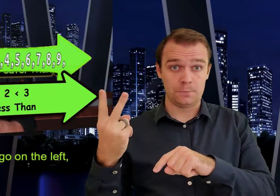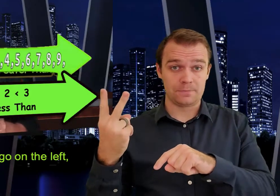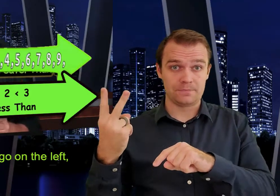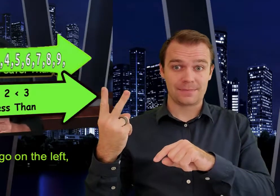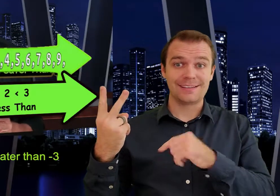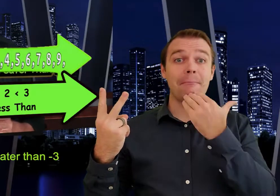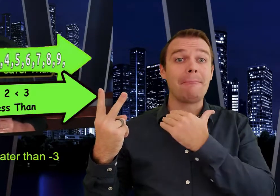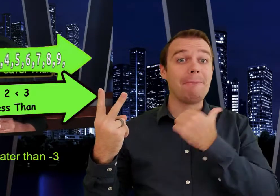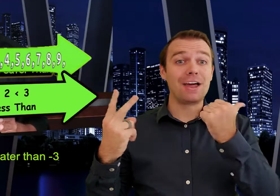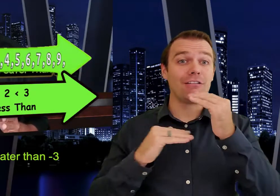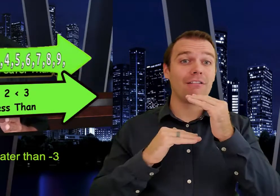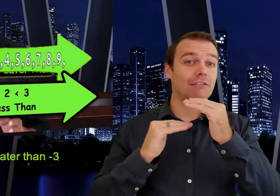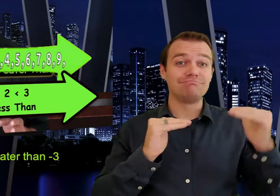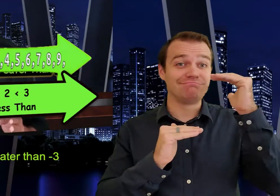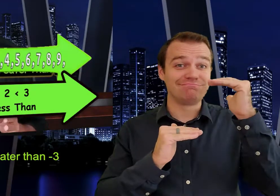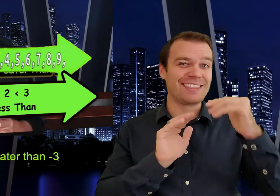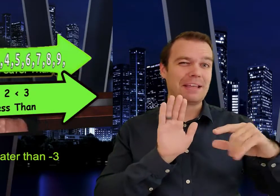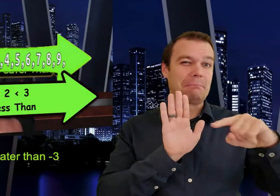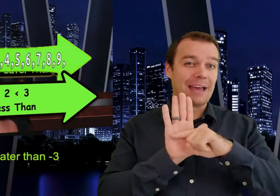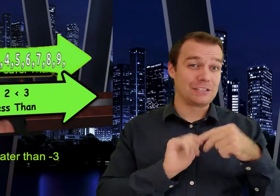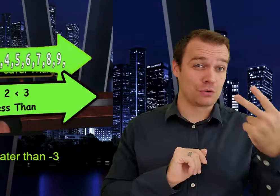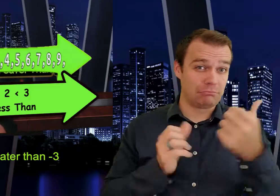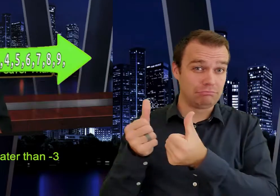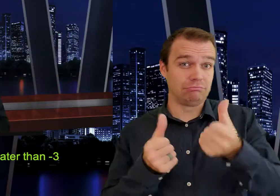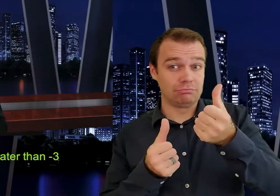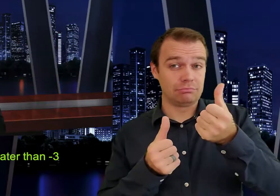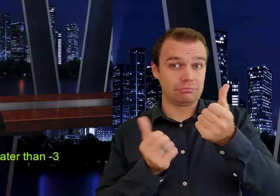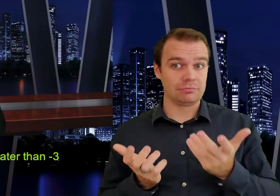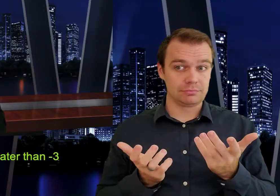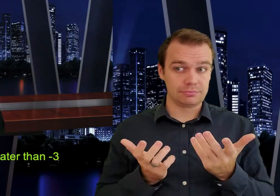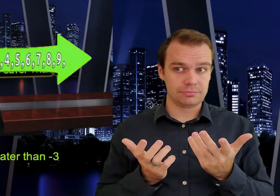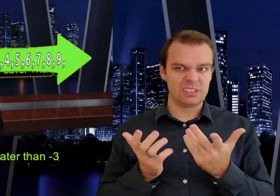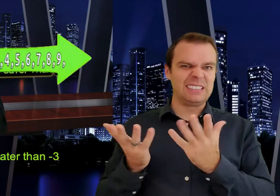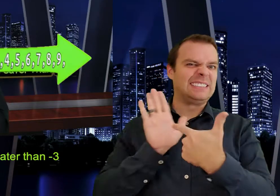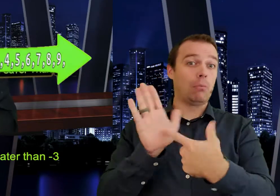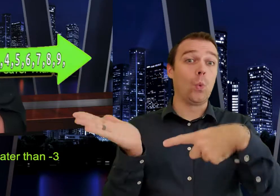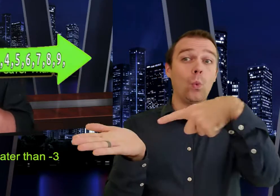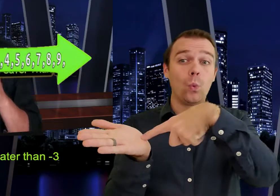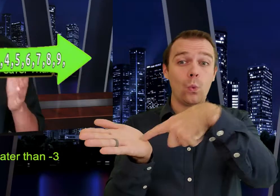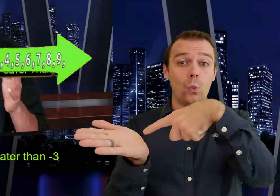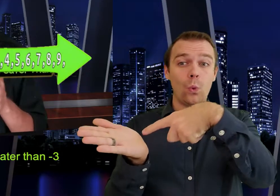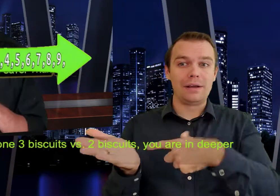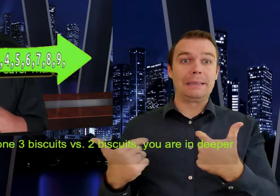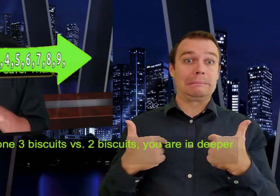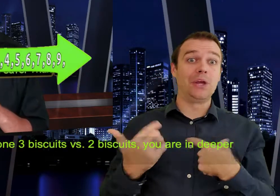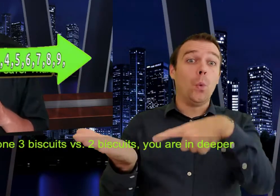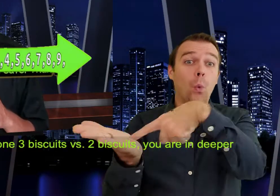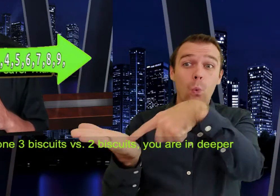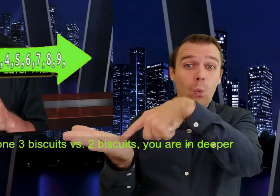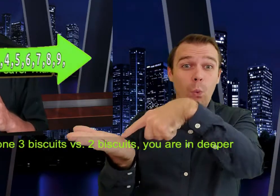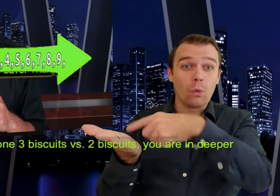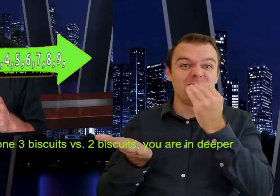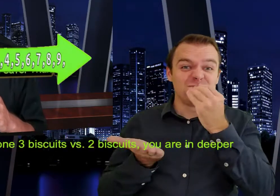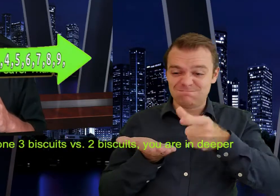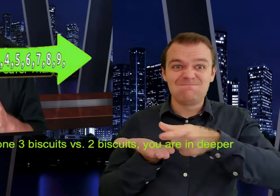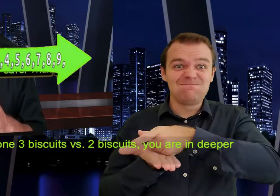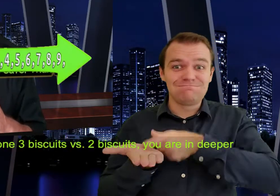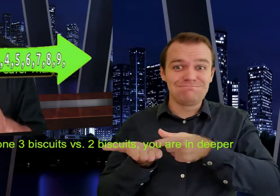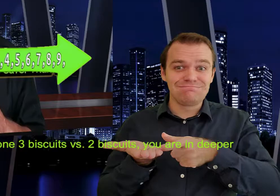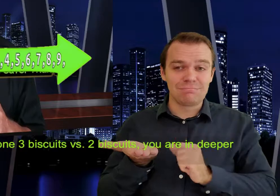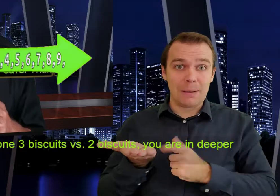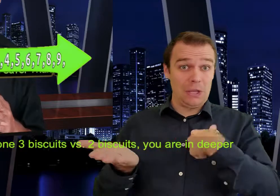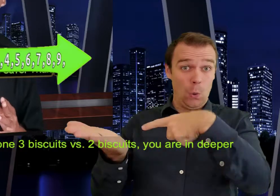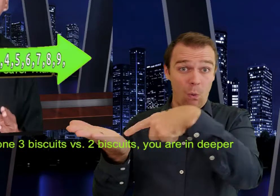minus 2 is greater than minus 3. Like being in debt, let's say कि आपके पास you have to